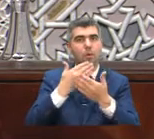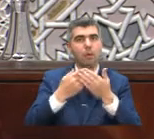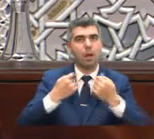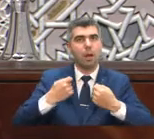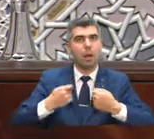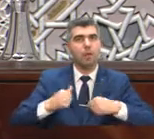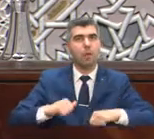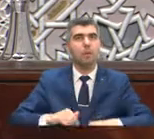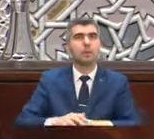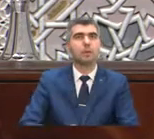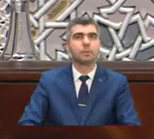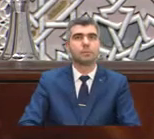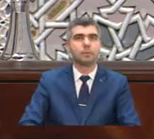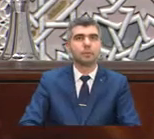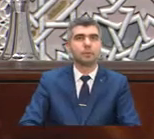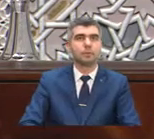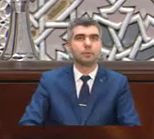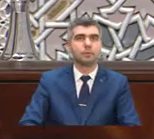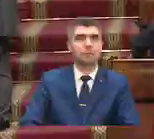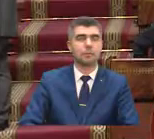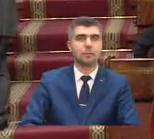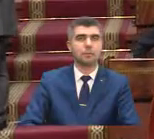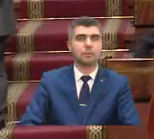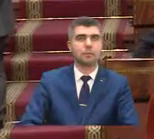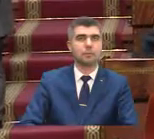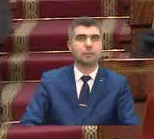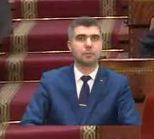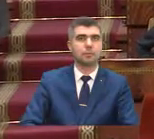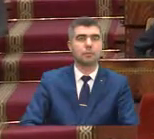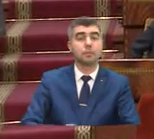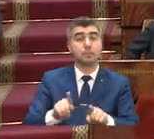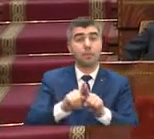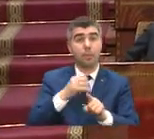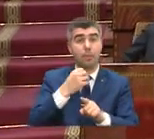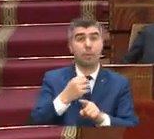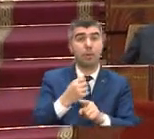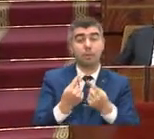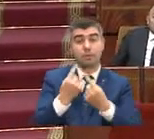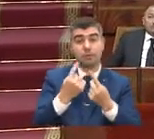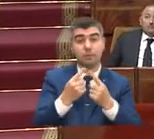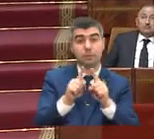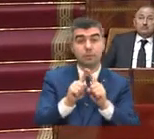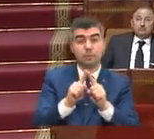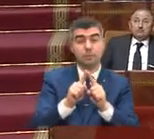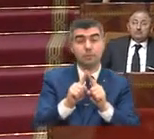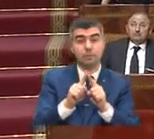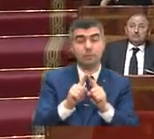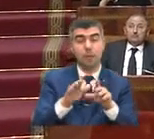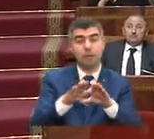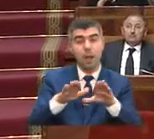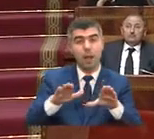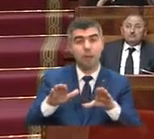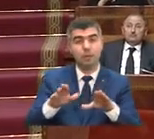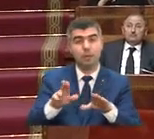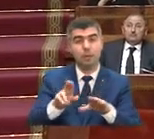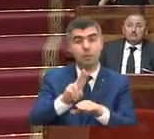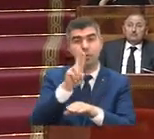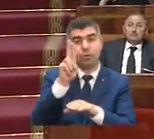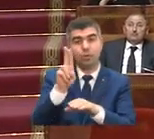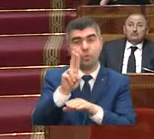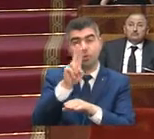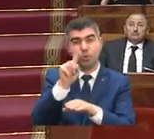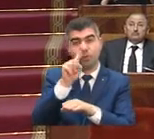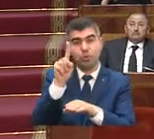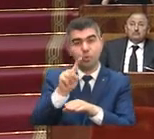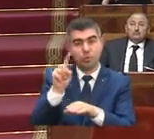كما كتعرفوا أن تأهيل هذه الأراضي الجماعية السلالية كما جاء على لسانكم هي حقيقة